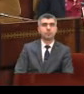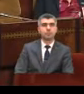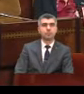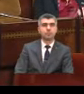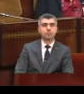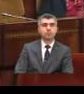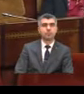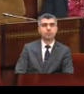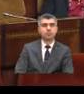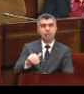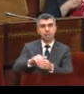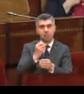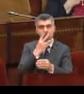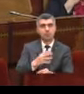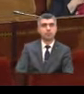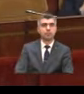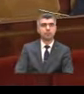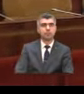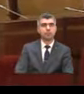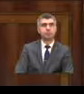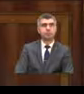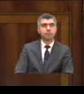الاشتراكي، تفضل سيد النائب.